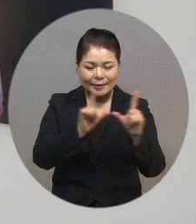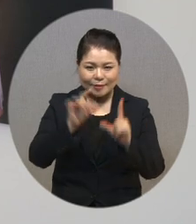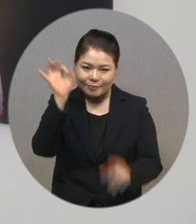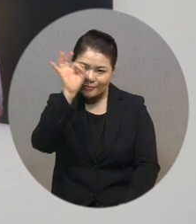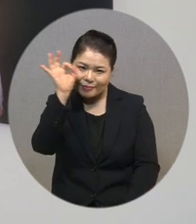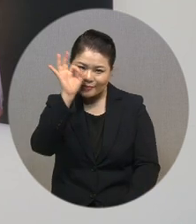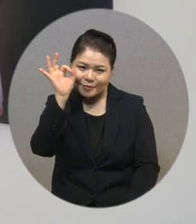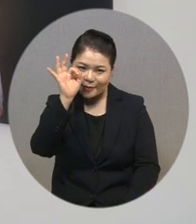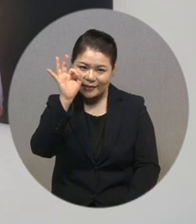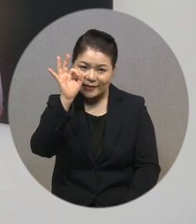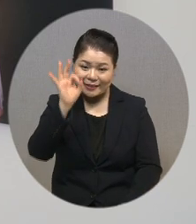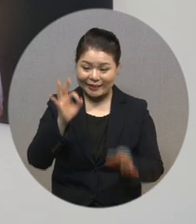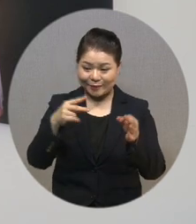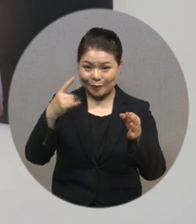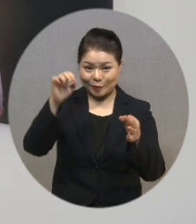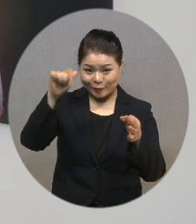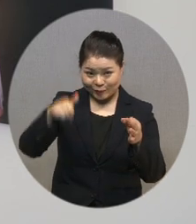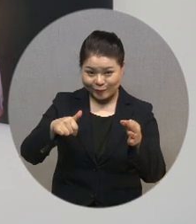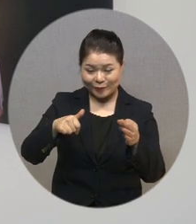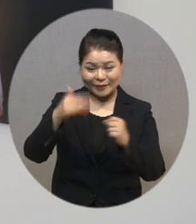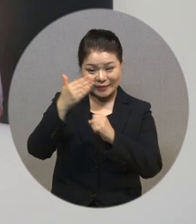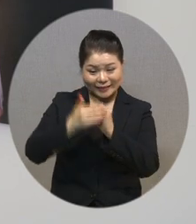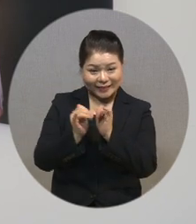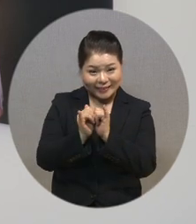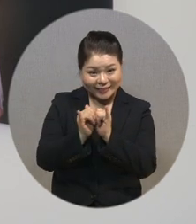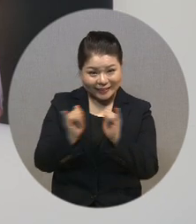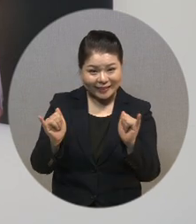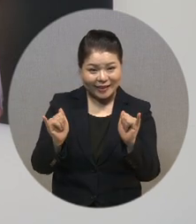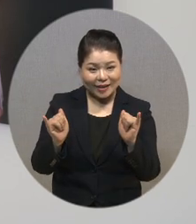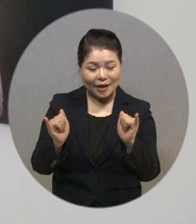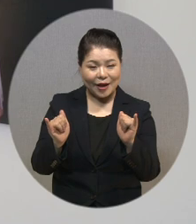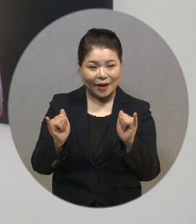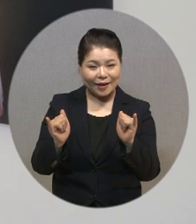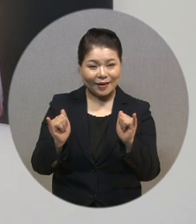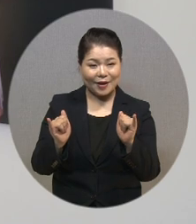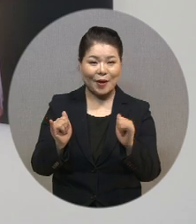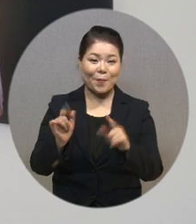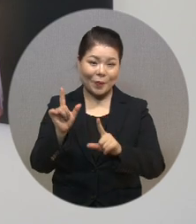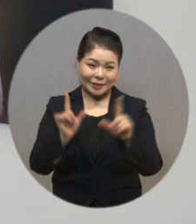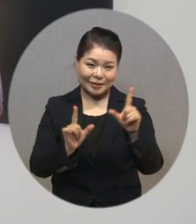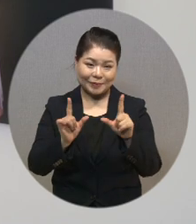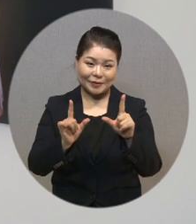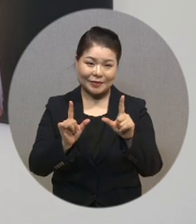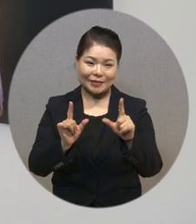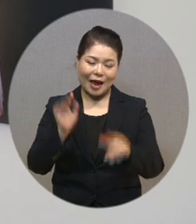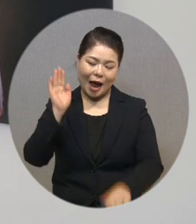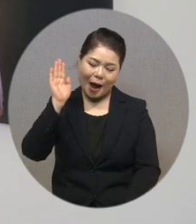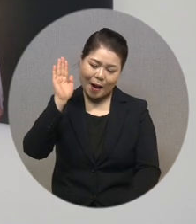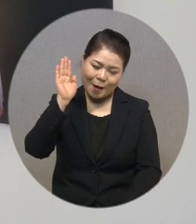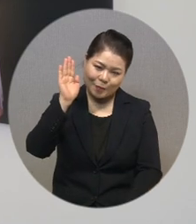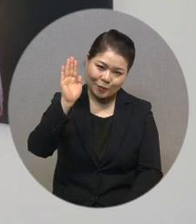찾아나서는 김동욱 작가의 여정은 수평선 너머의 세계처럼